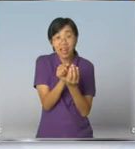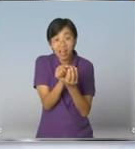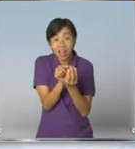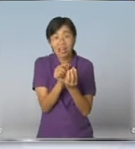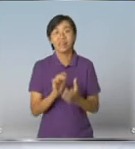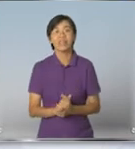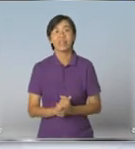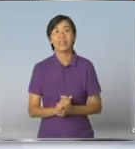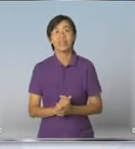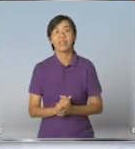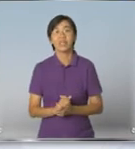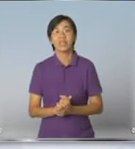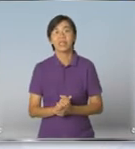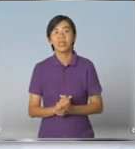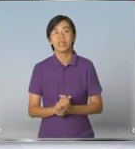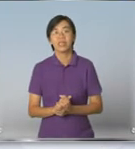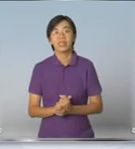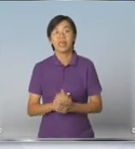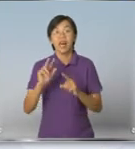ะคะและอันที่3